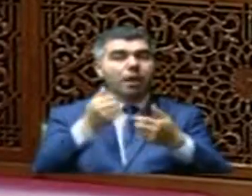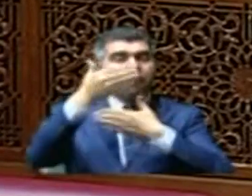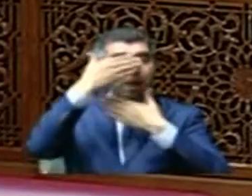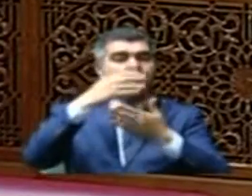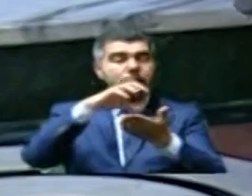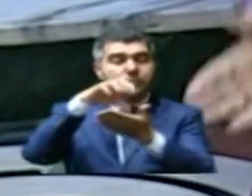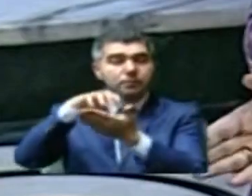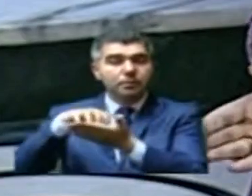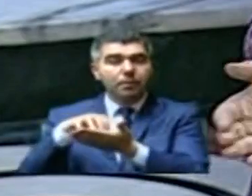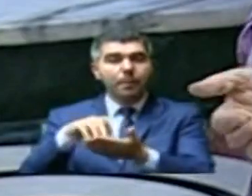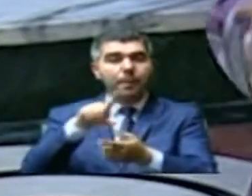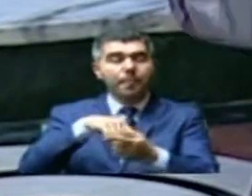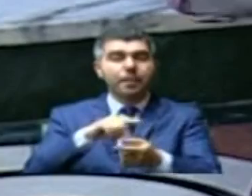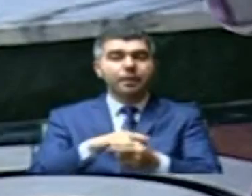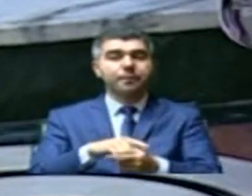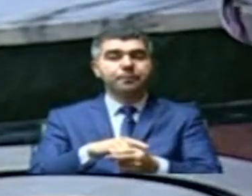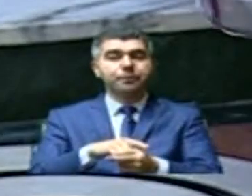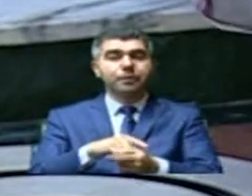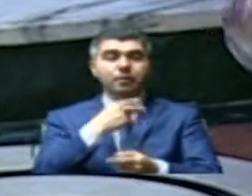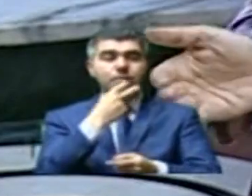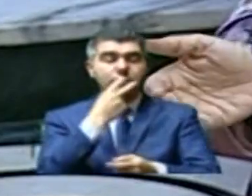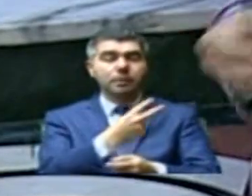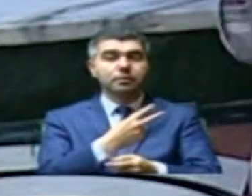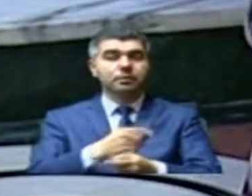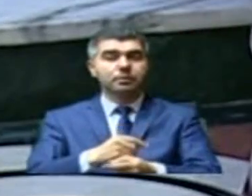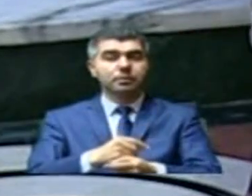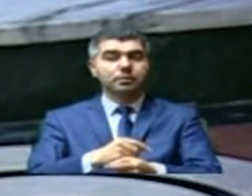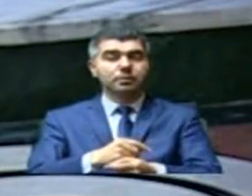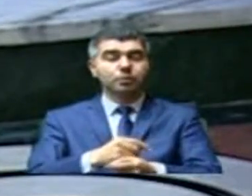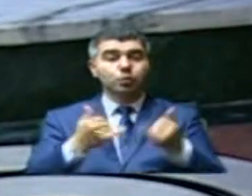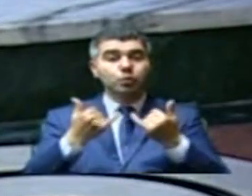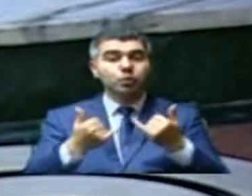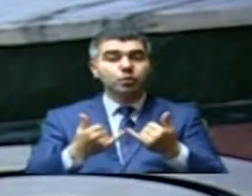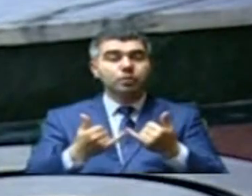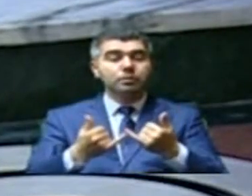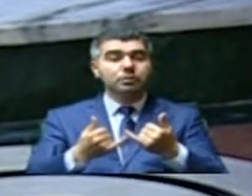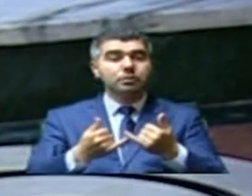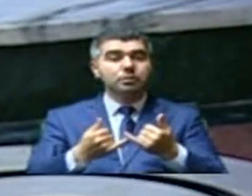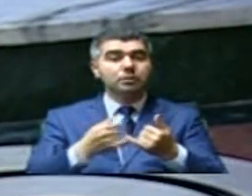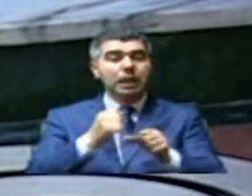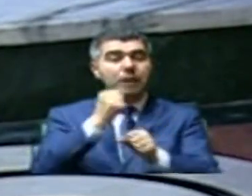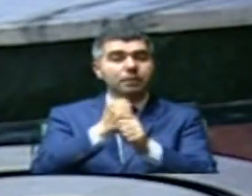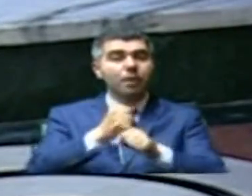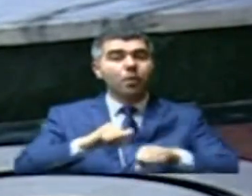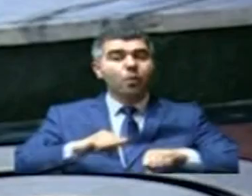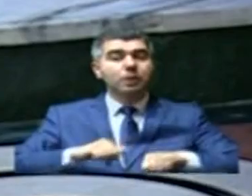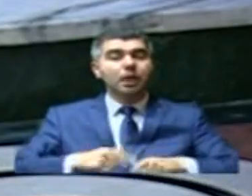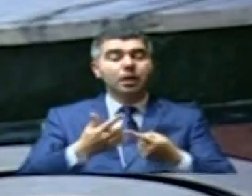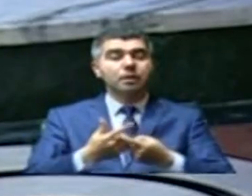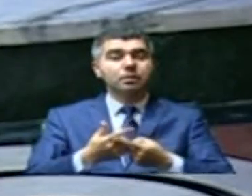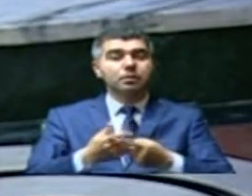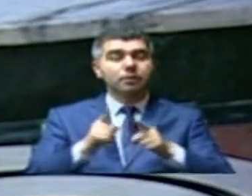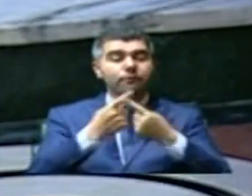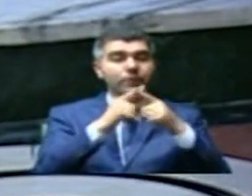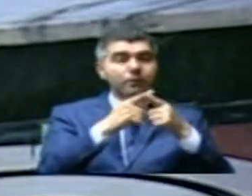وجميع الاقاليم خاصه ترابيا، ونجيو وما يكونش عندنا آلية تتبع. اليوم الكتابة منكبة على أن الناس تكون عندها واحد الآلية